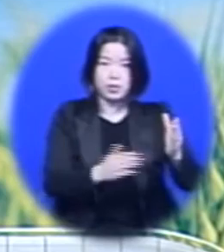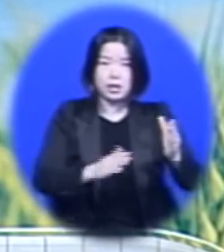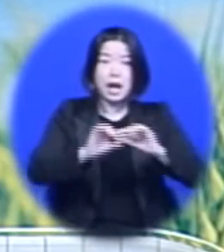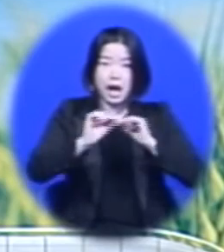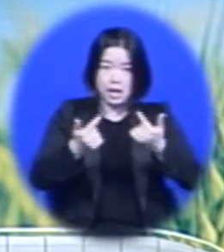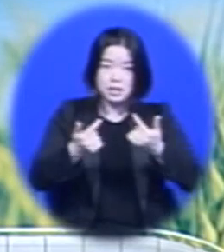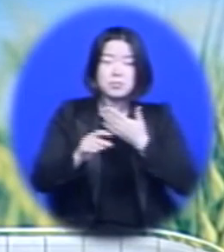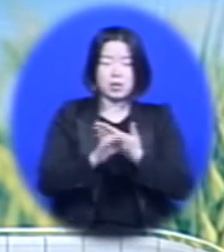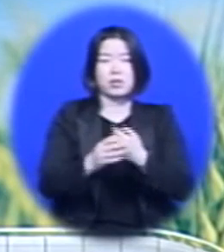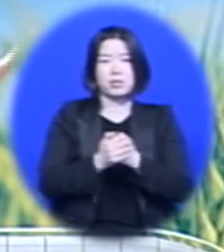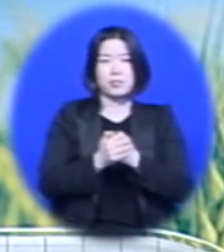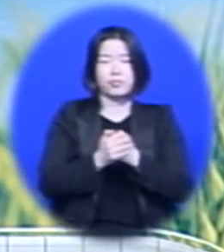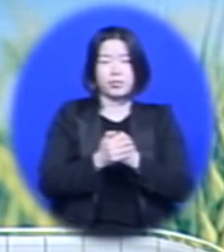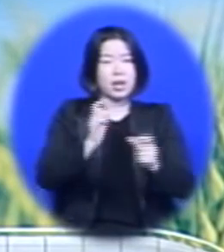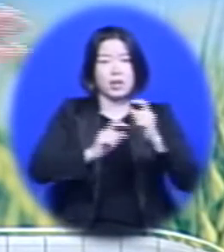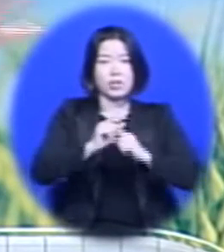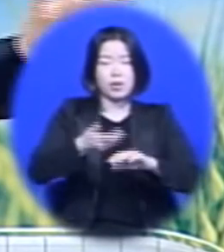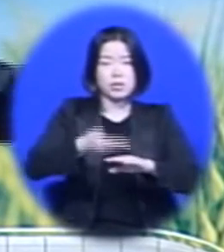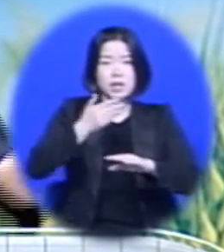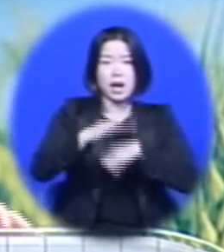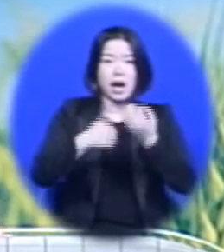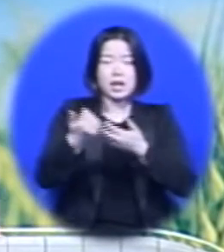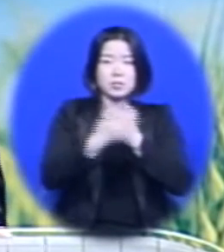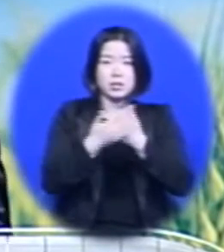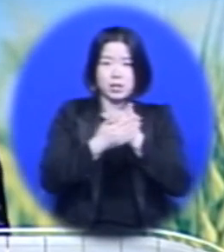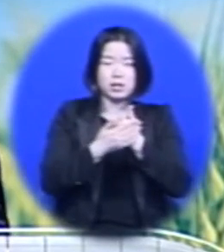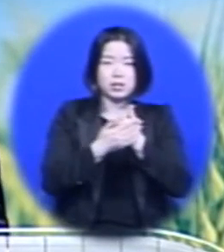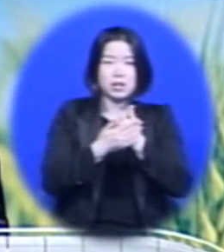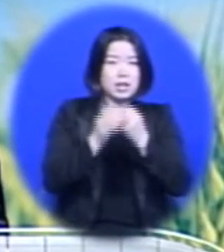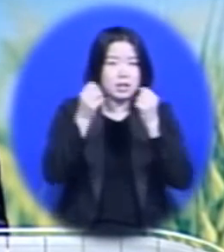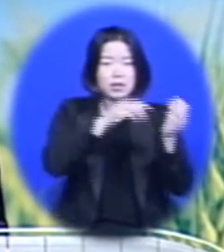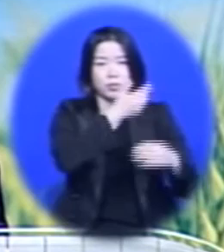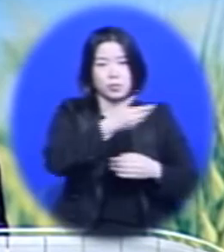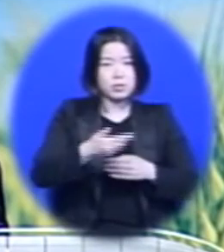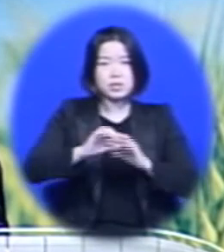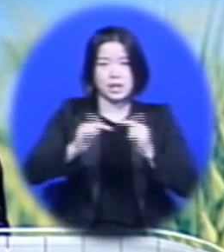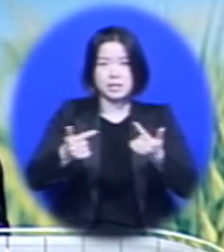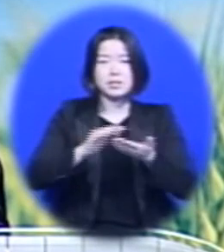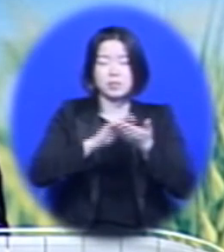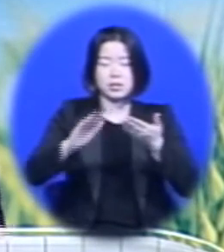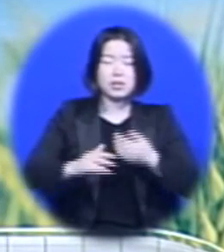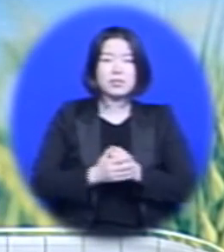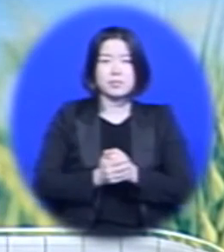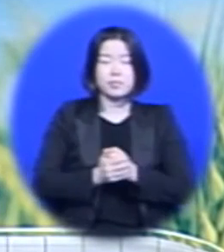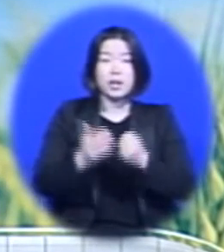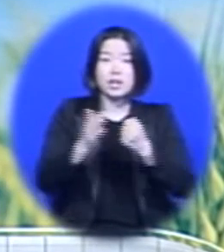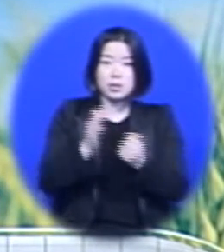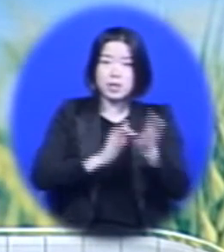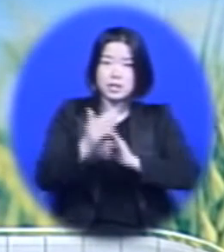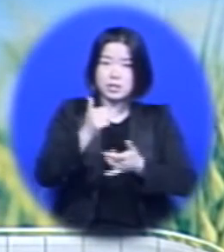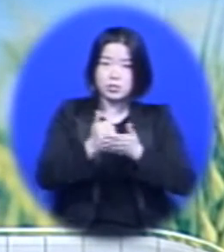되면 그러면 더 이상 하나님의 은혜는 우리에게 더 이상 머물지 못하게 되는 것입니다. 그래서